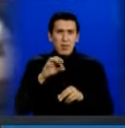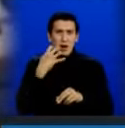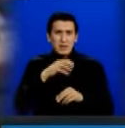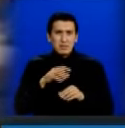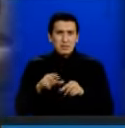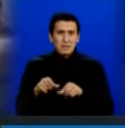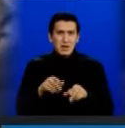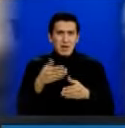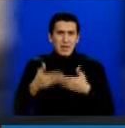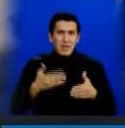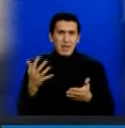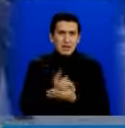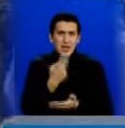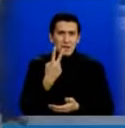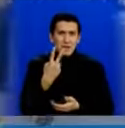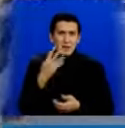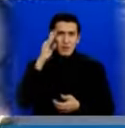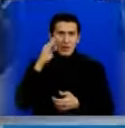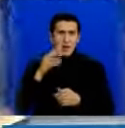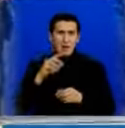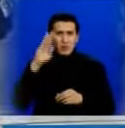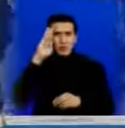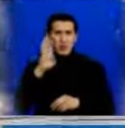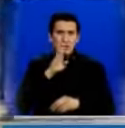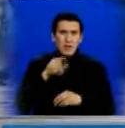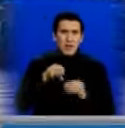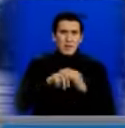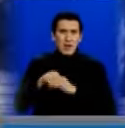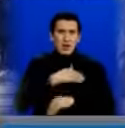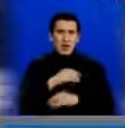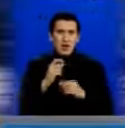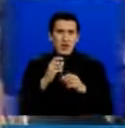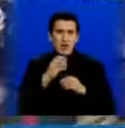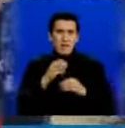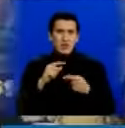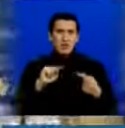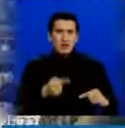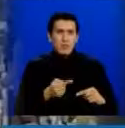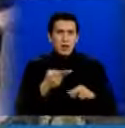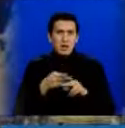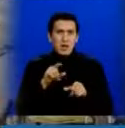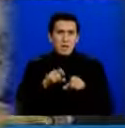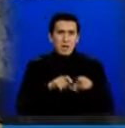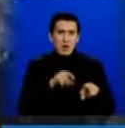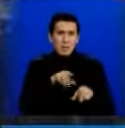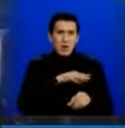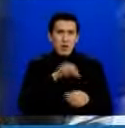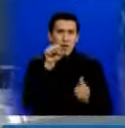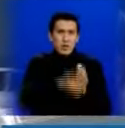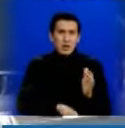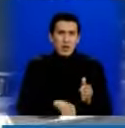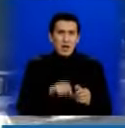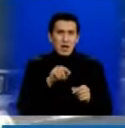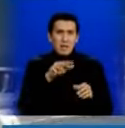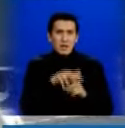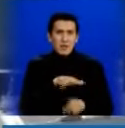на двоих – мужчину и женщину. Они пытались скрыться на черном внедорожнике, однако во время погони были убиты. Нападавшими